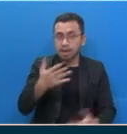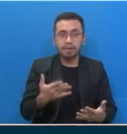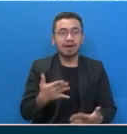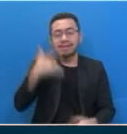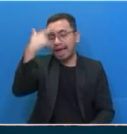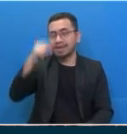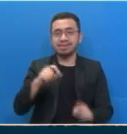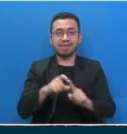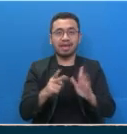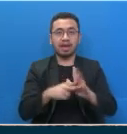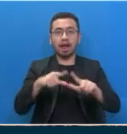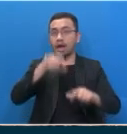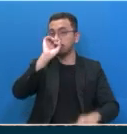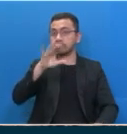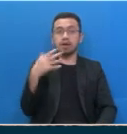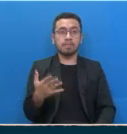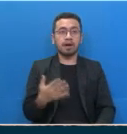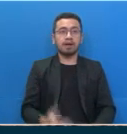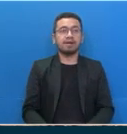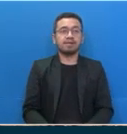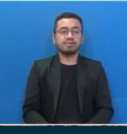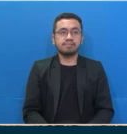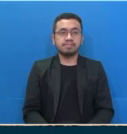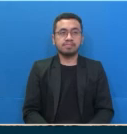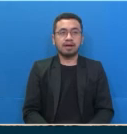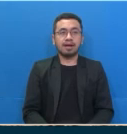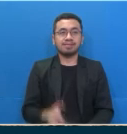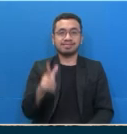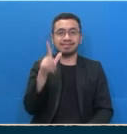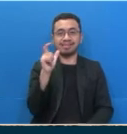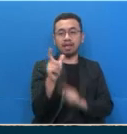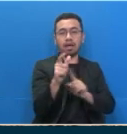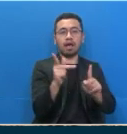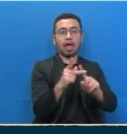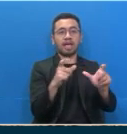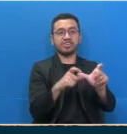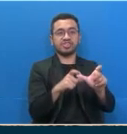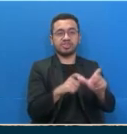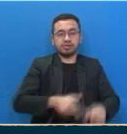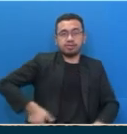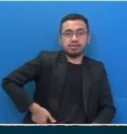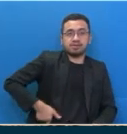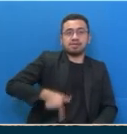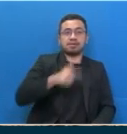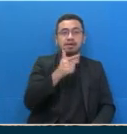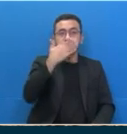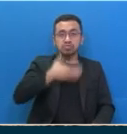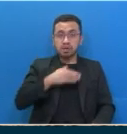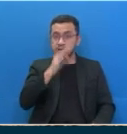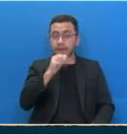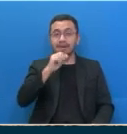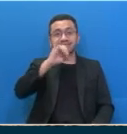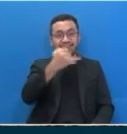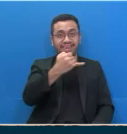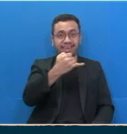yang menyebut bahwa hanya ditemukan sidik jari Yosua saja di senjata HS miliknya. Nah, ini menjadi janggal karena kalau kita ingat sebelumnya terdakwa